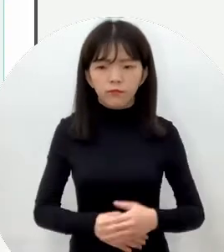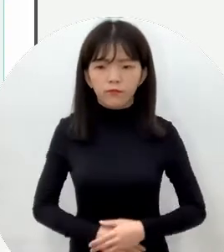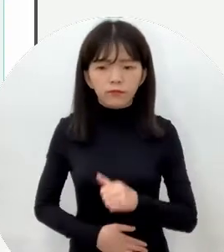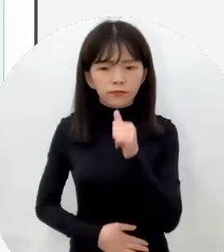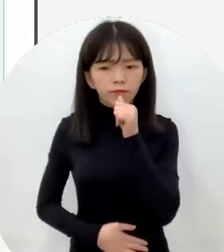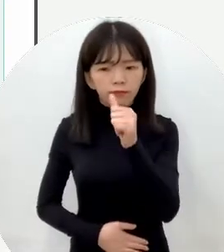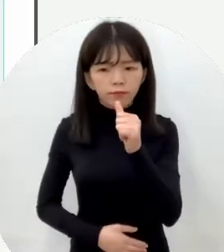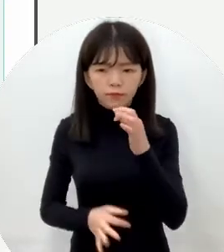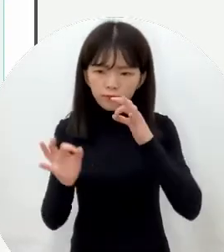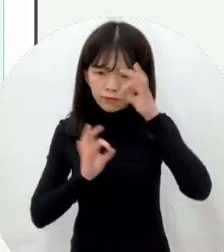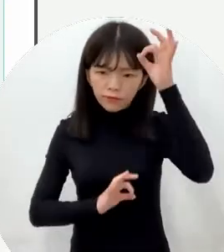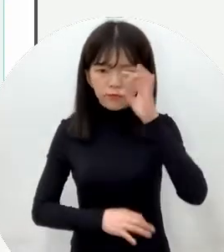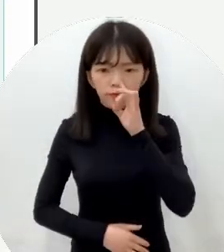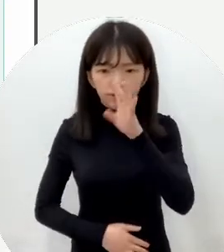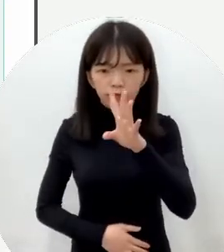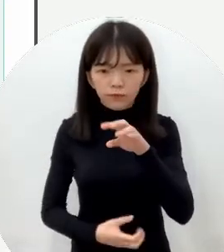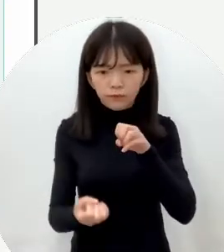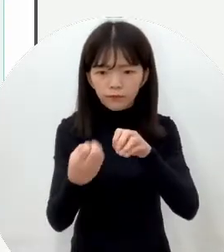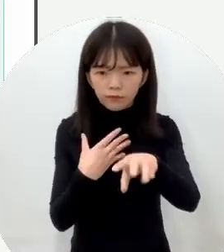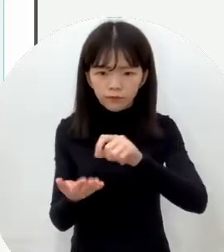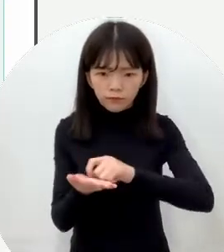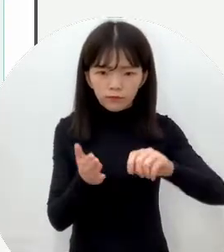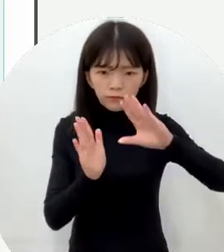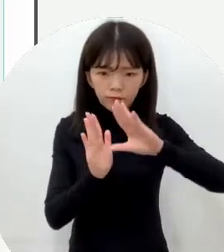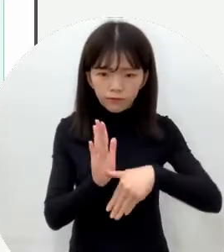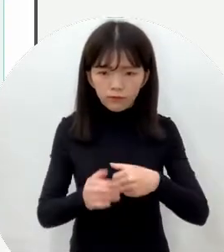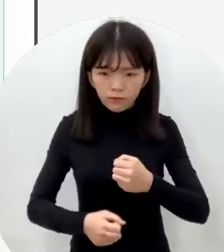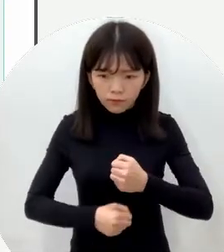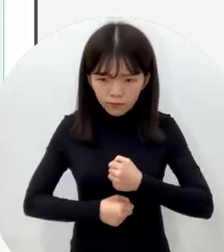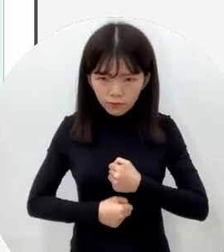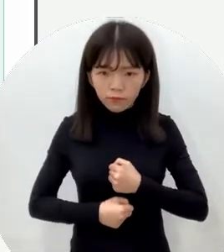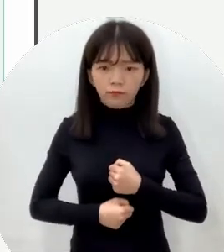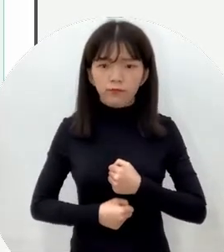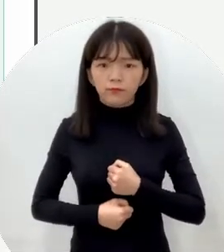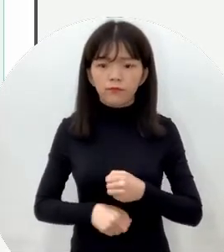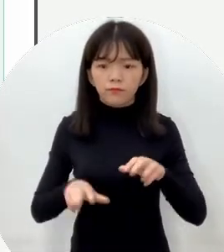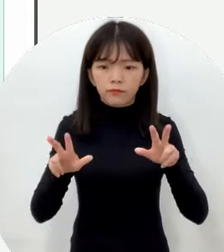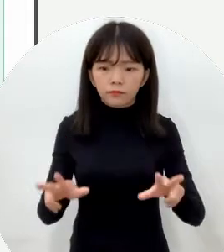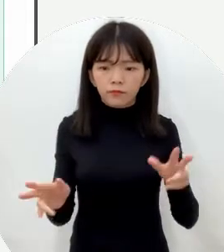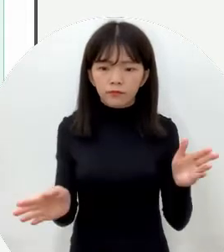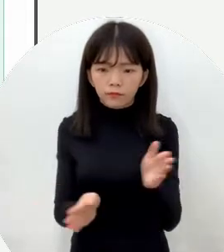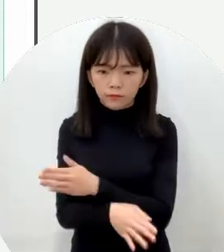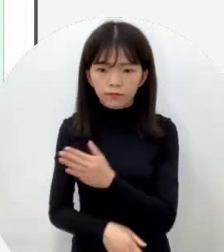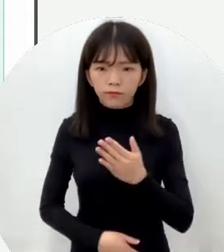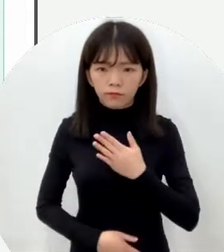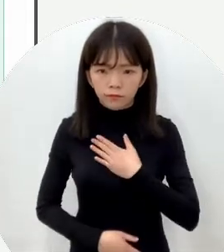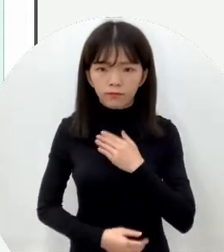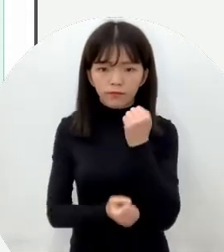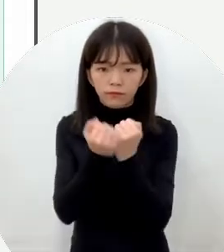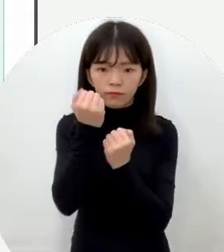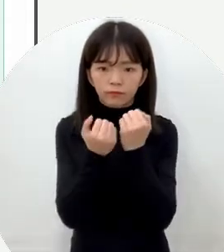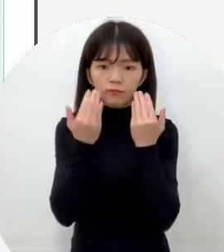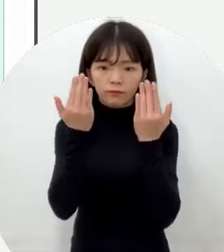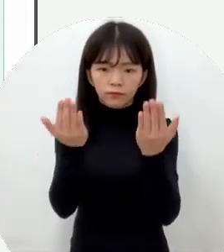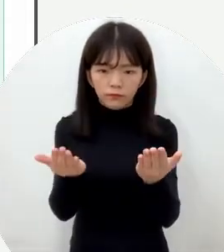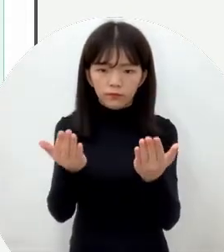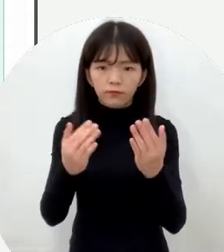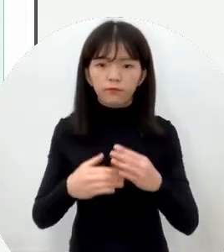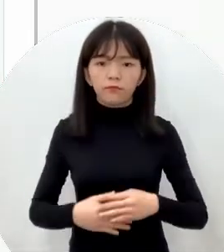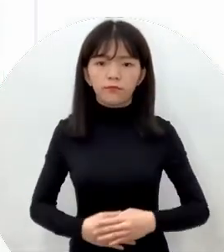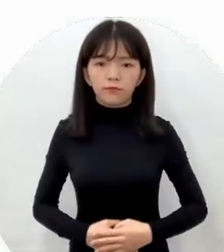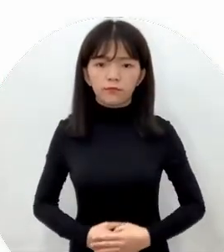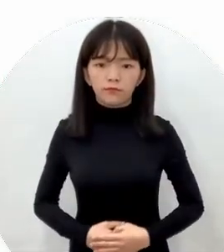있습니다. 절대 실수해서는 안 될 답안지 기입 시 유의사항, 지금부터 제가 꼼꼼하게